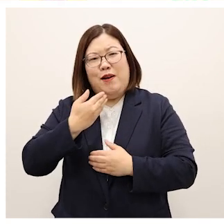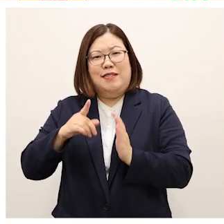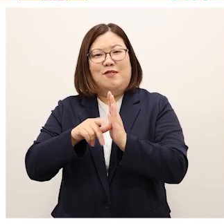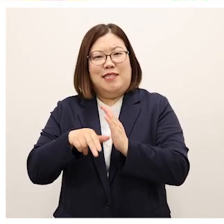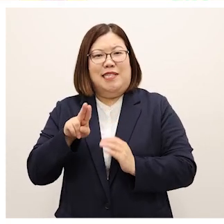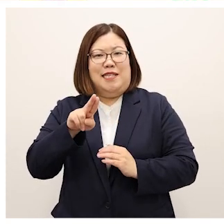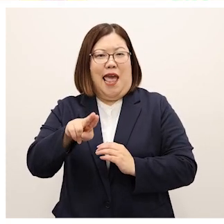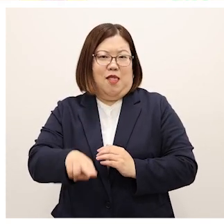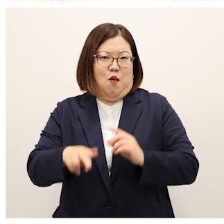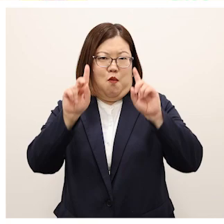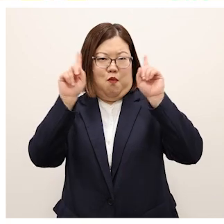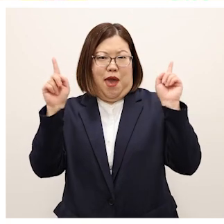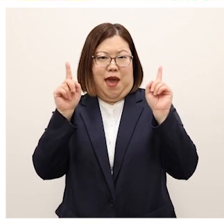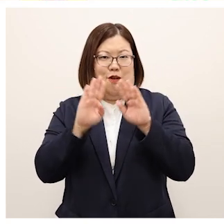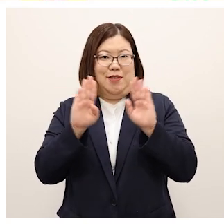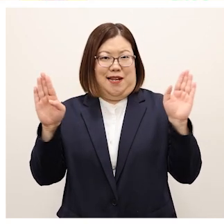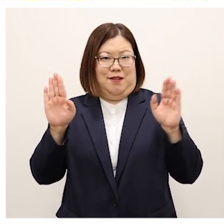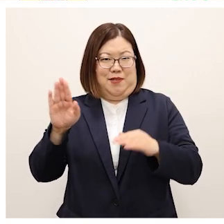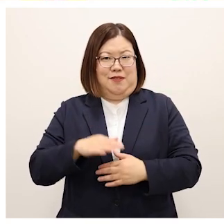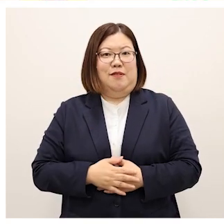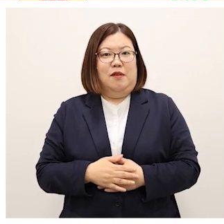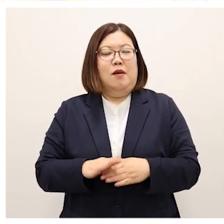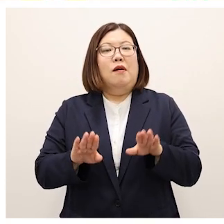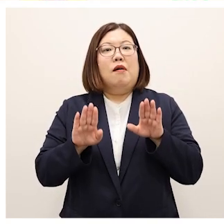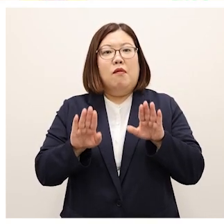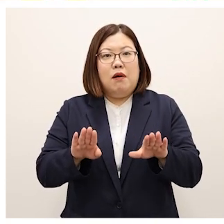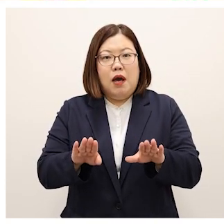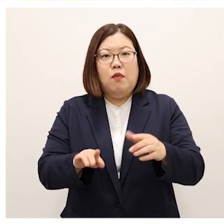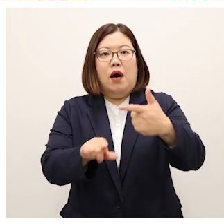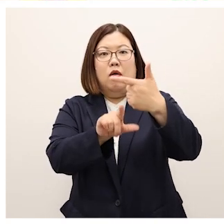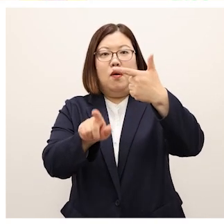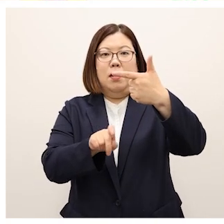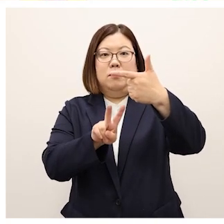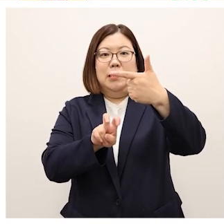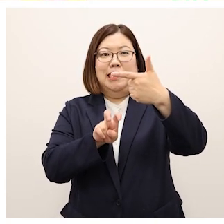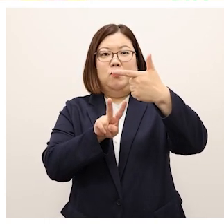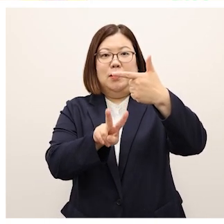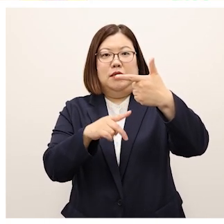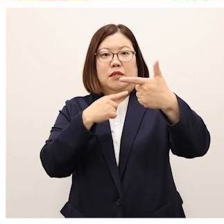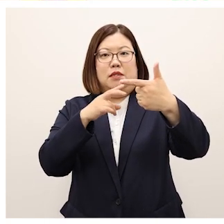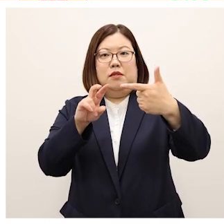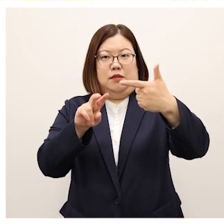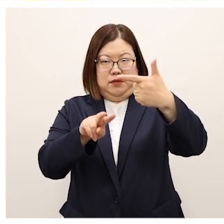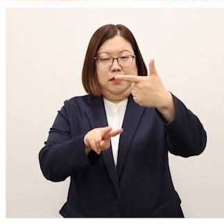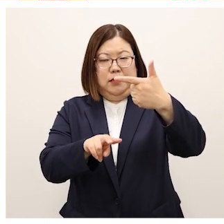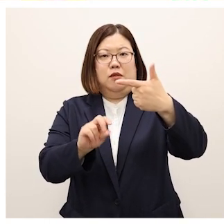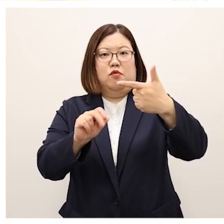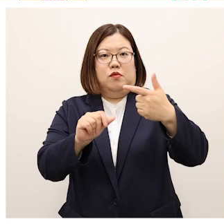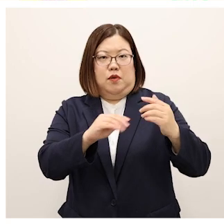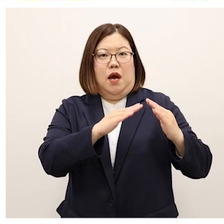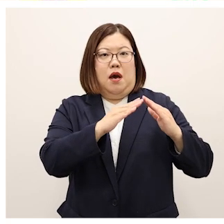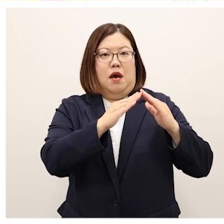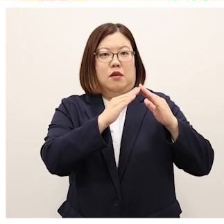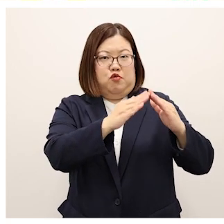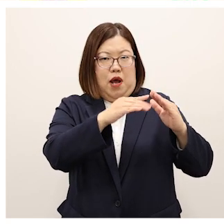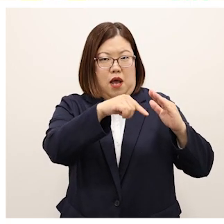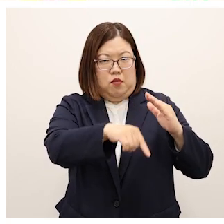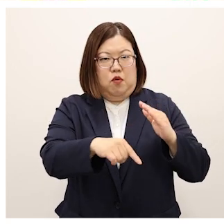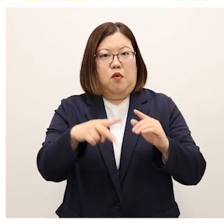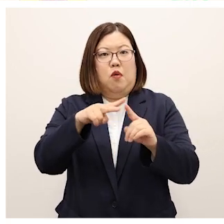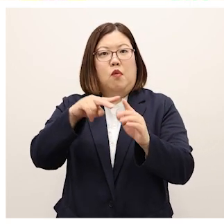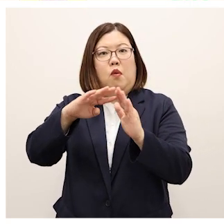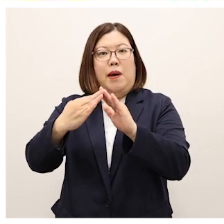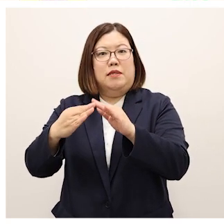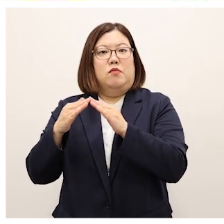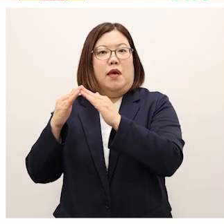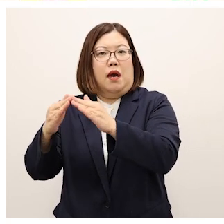フェアを実施しております。今回は6月22日土曜日に土浦町角蔵と小町